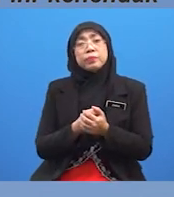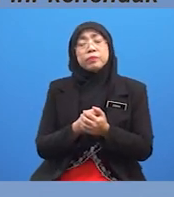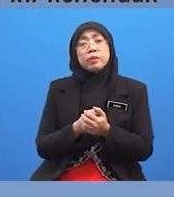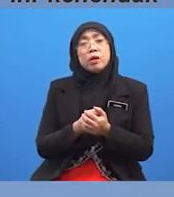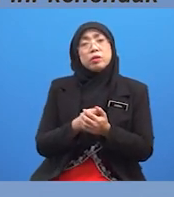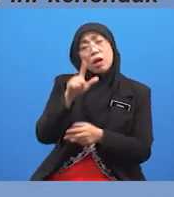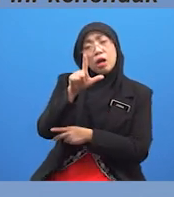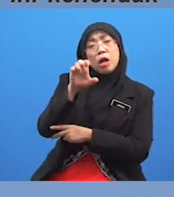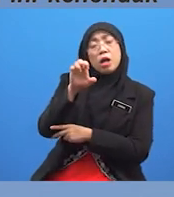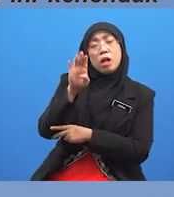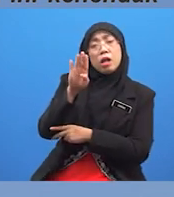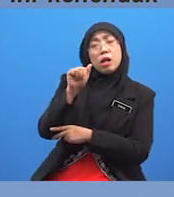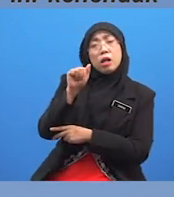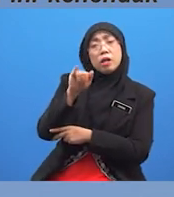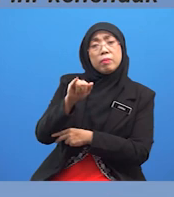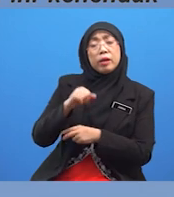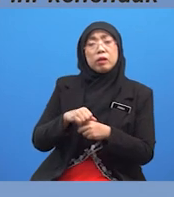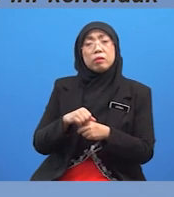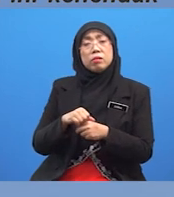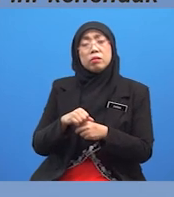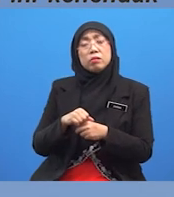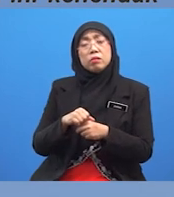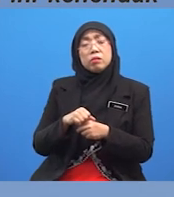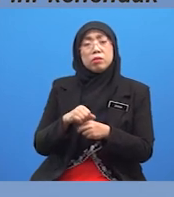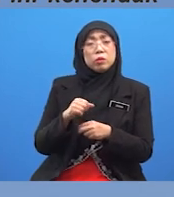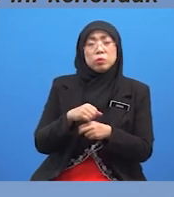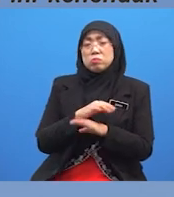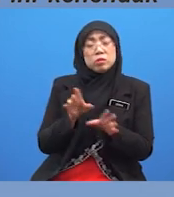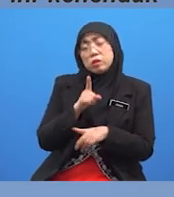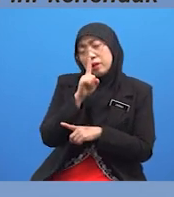tidak marah kepada orang yang menganiayainya.